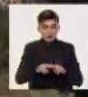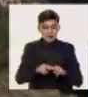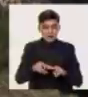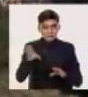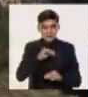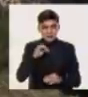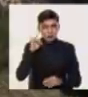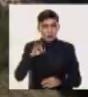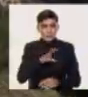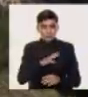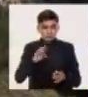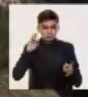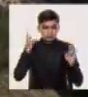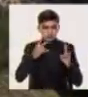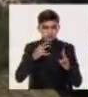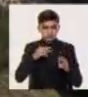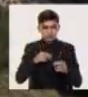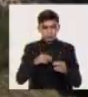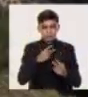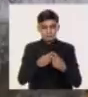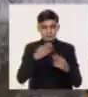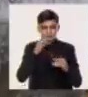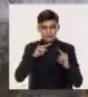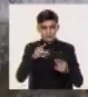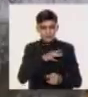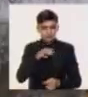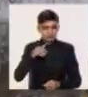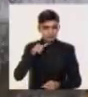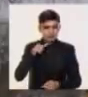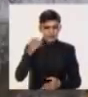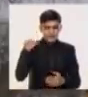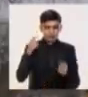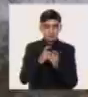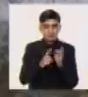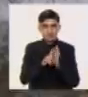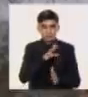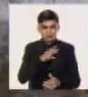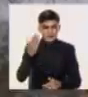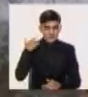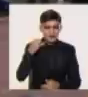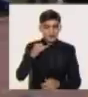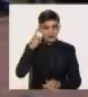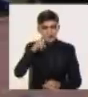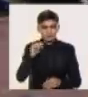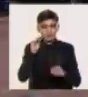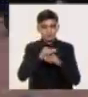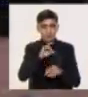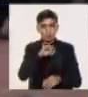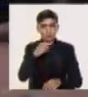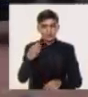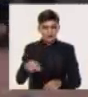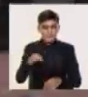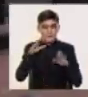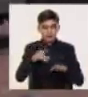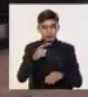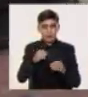история, вылившаяся в громкое уголовное дело. Впрочем, скандал начался гораздо раньше. Идею установить в Рудном с населением